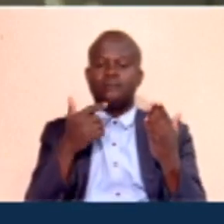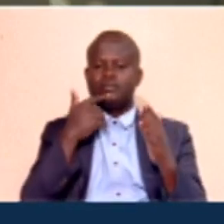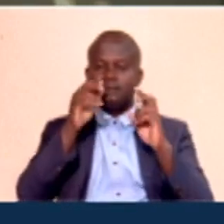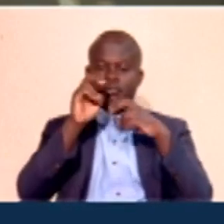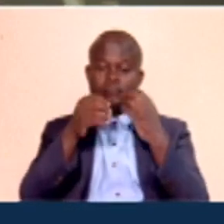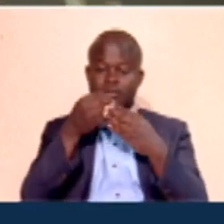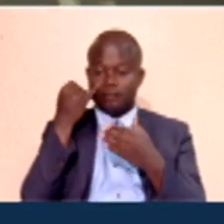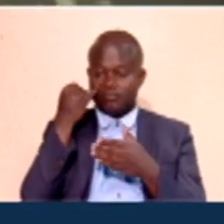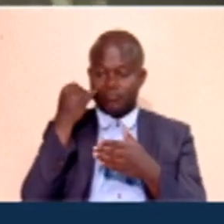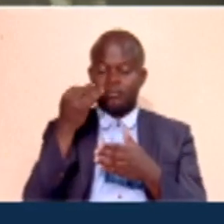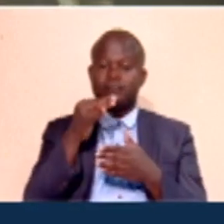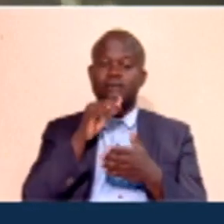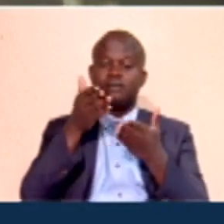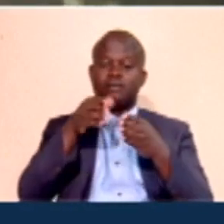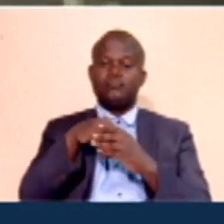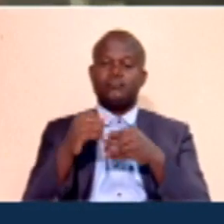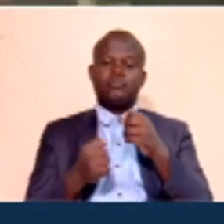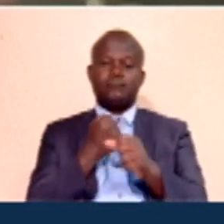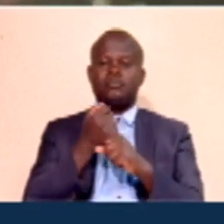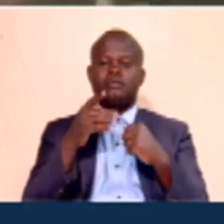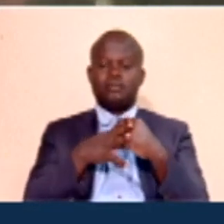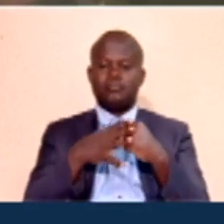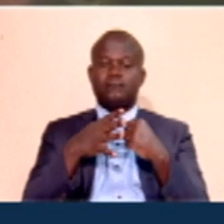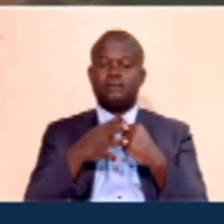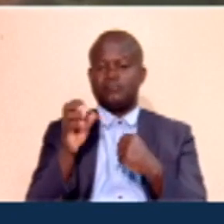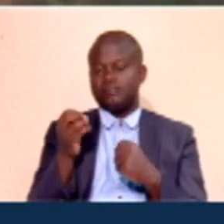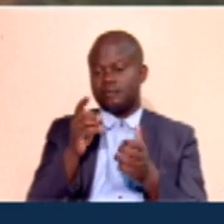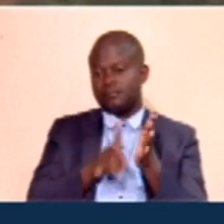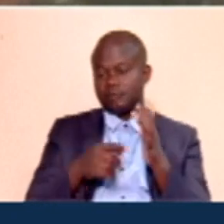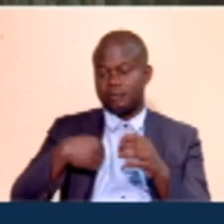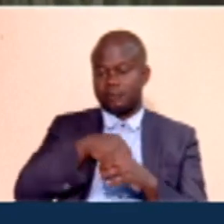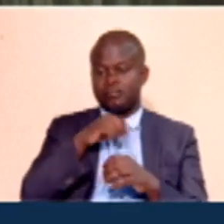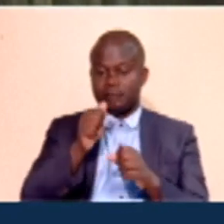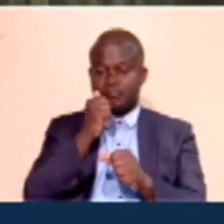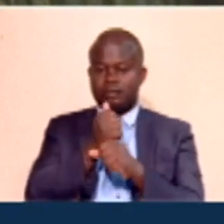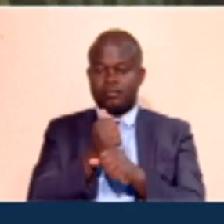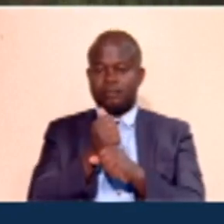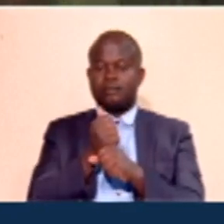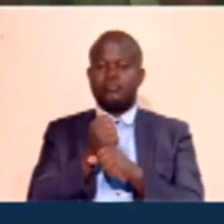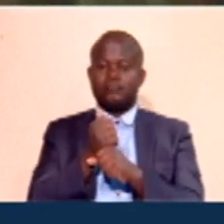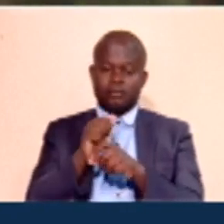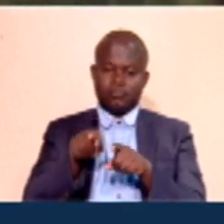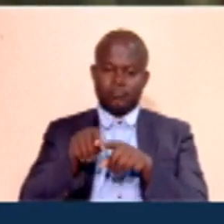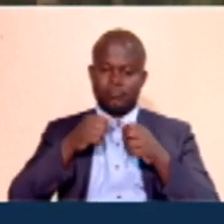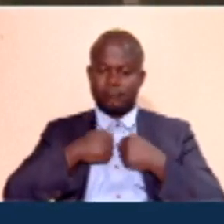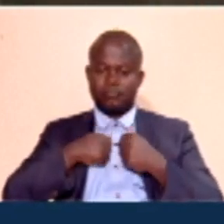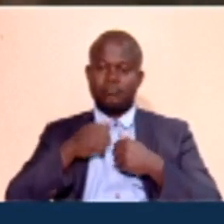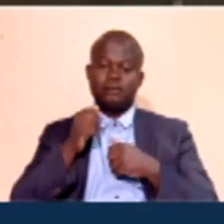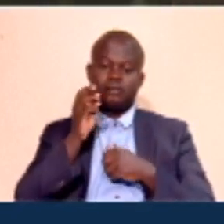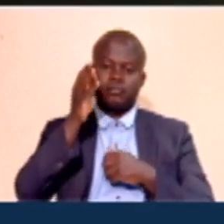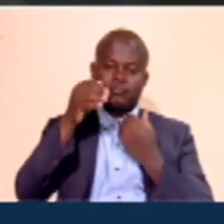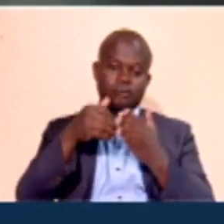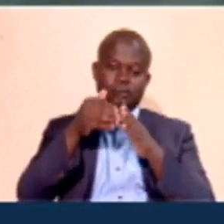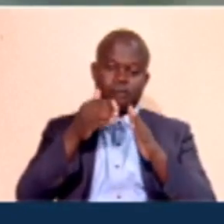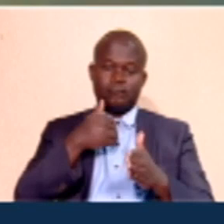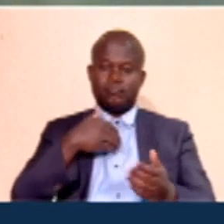naratekereje iyo nza kuba hamani muri 90 ni iki kintu nyamukuru nanjye nari gukora mu Rwanda rw'ejo, cyangwa se nk'umuntu bari kuba afite